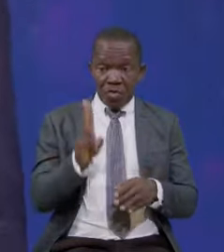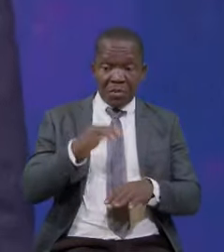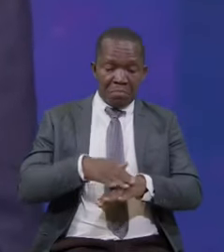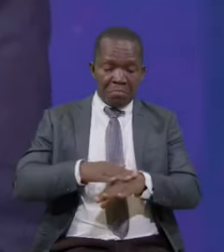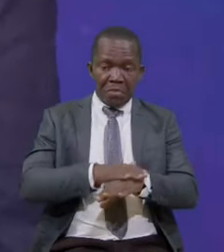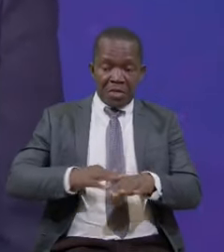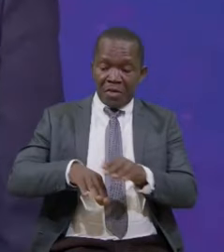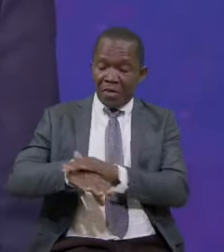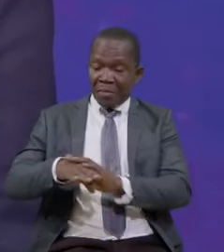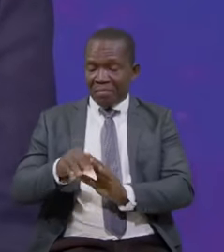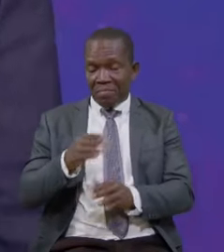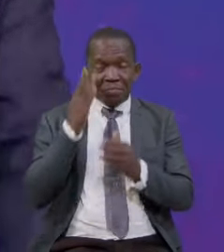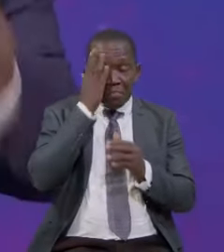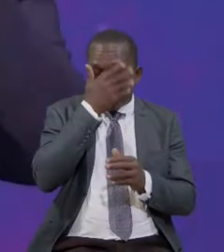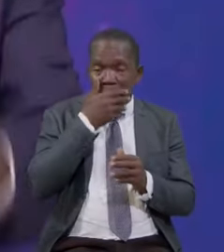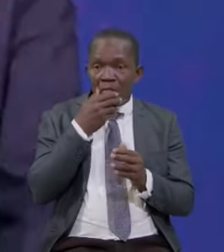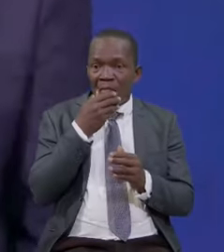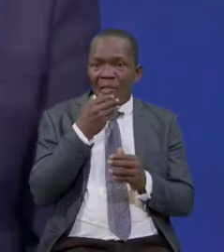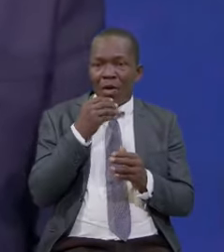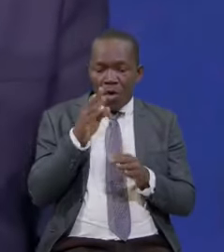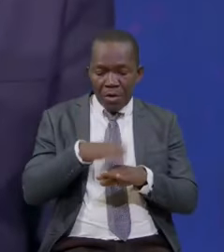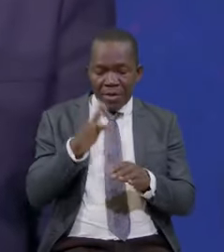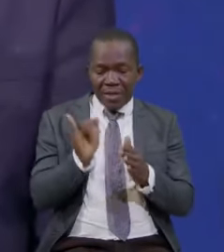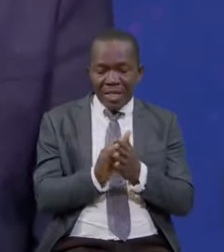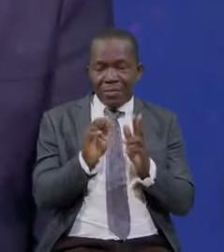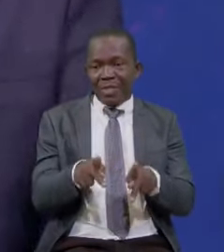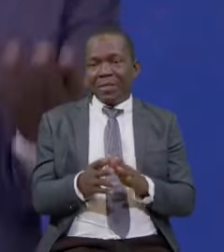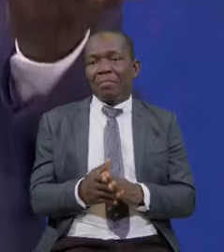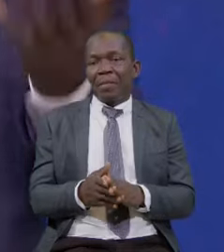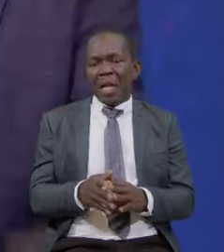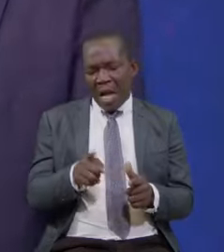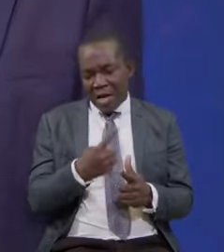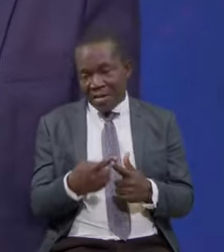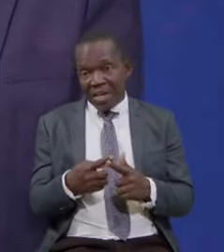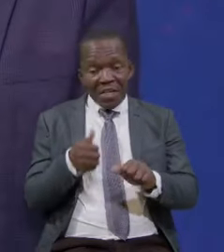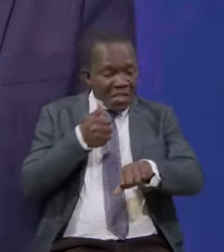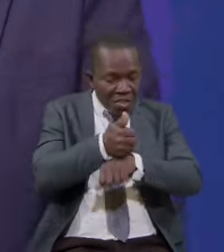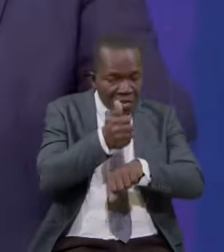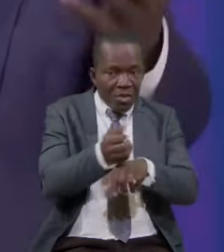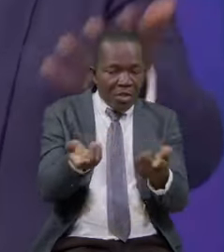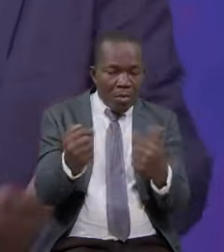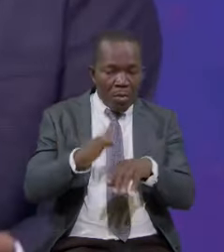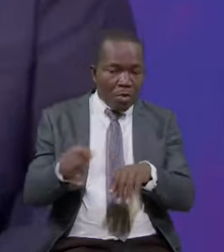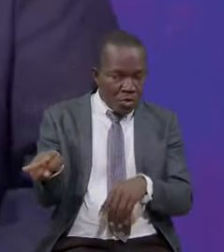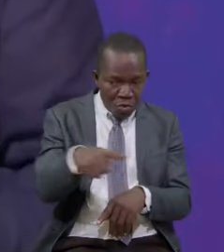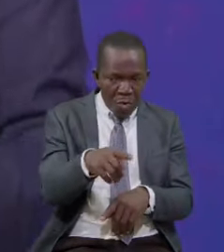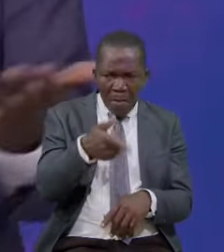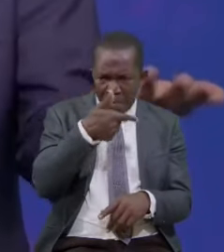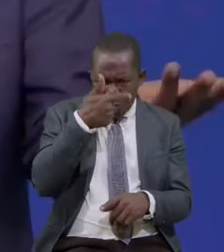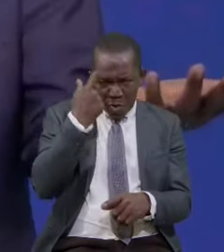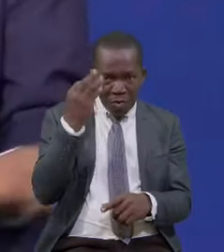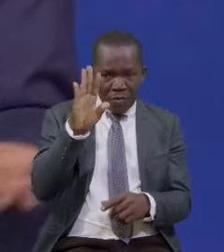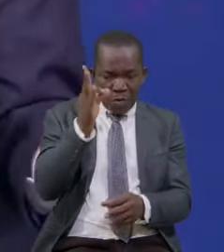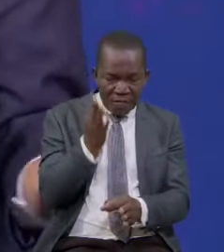et beau mais à cause de ta foi les insultes viennent à cause de ta prédication